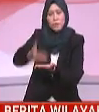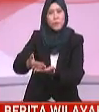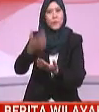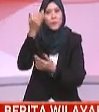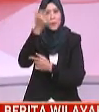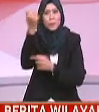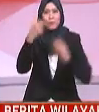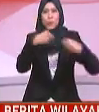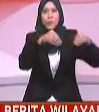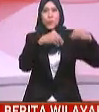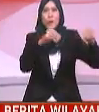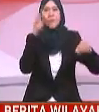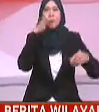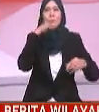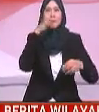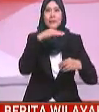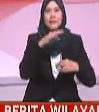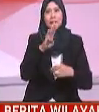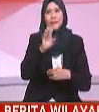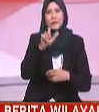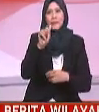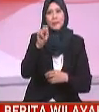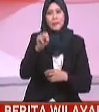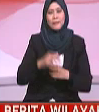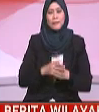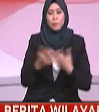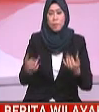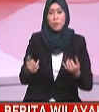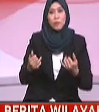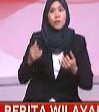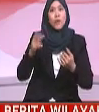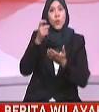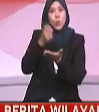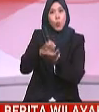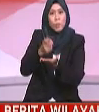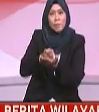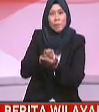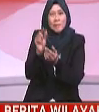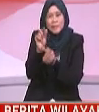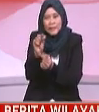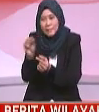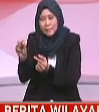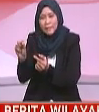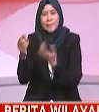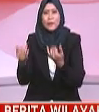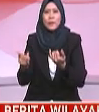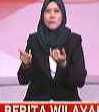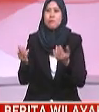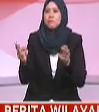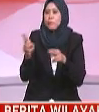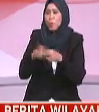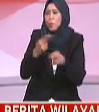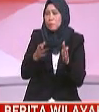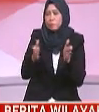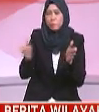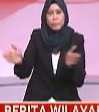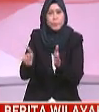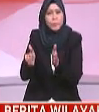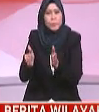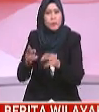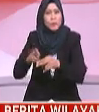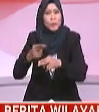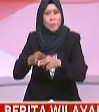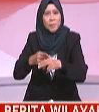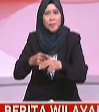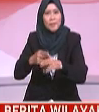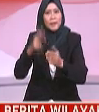berjual belacan juga ni. Musim bubuk atau udang geragau biasanya tidak panjang. Ia dalam